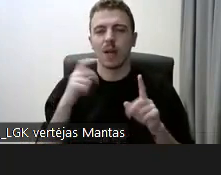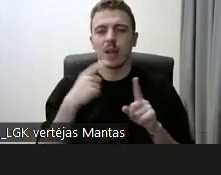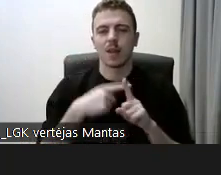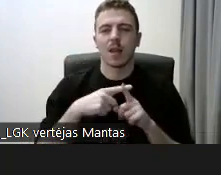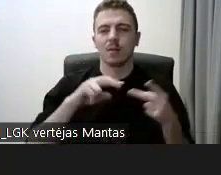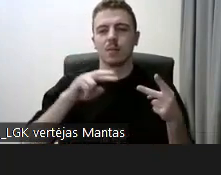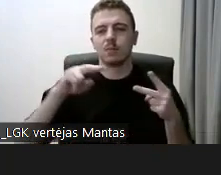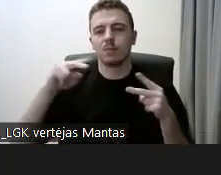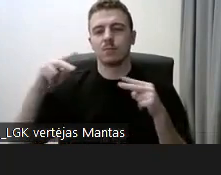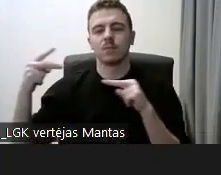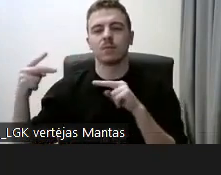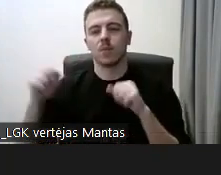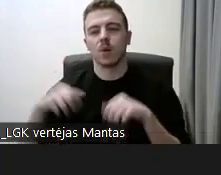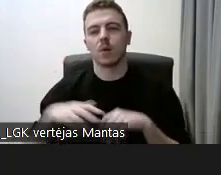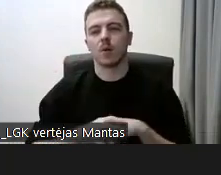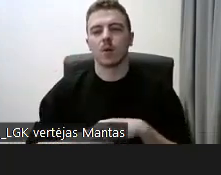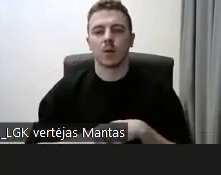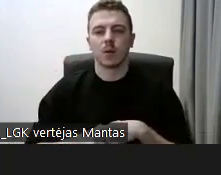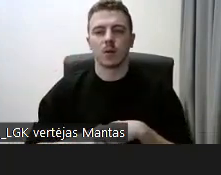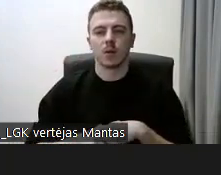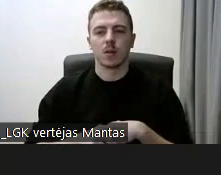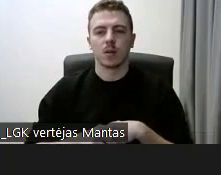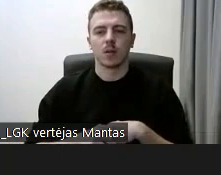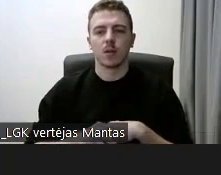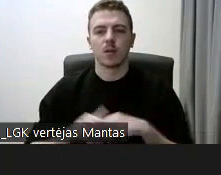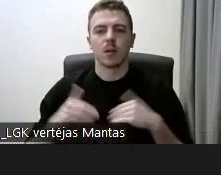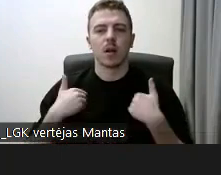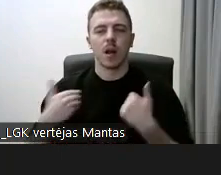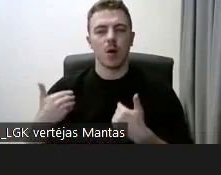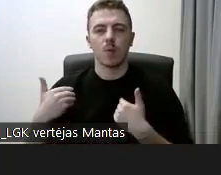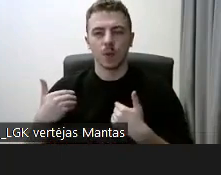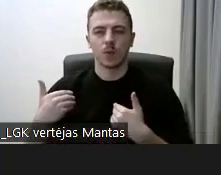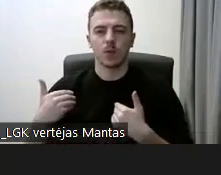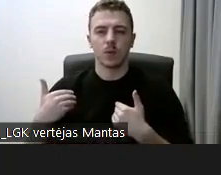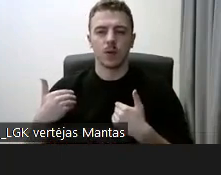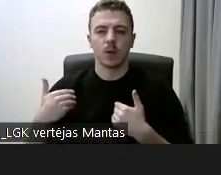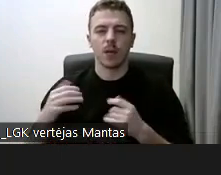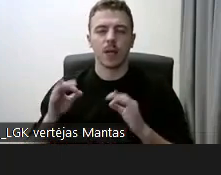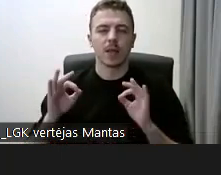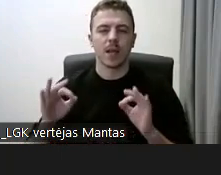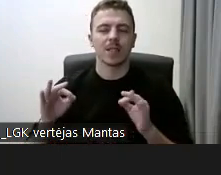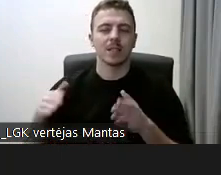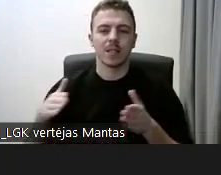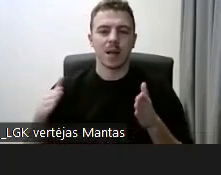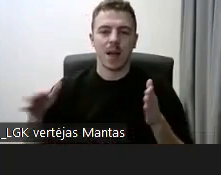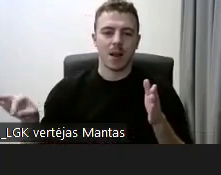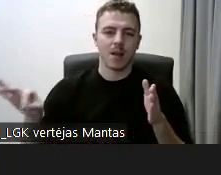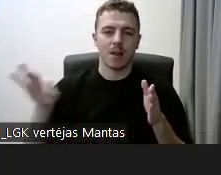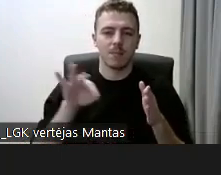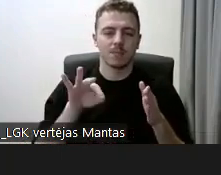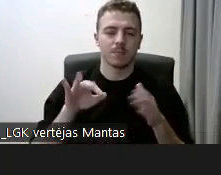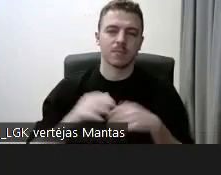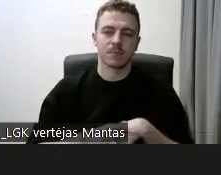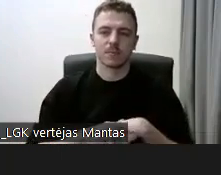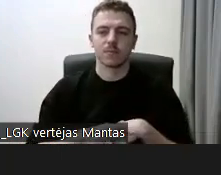pakeitimas. Rekomenduojantį, neįčiom užvedantį teisingą kelią į teisingas knygas.